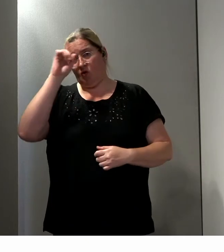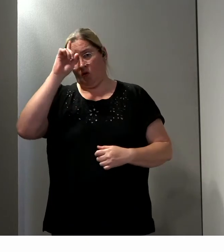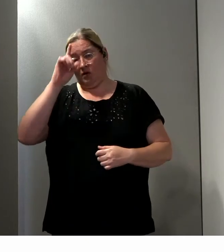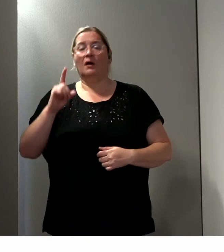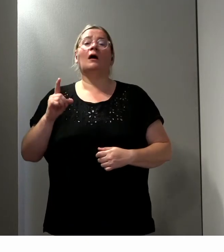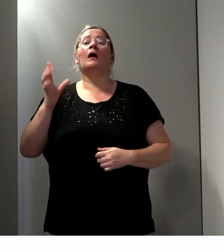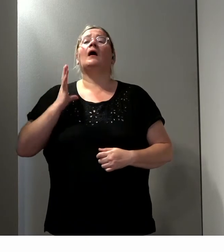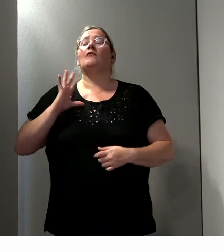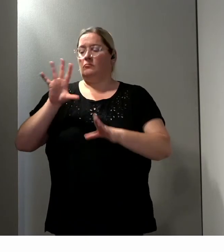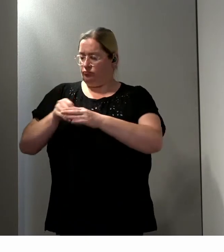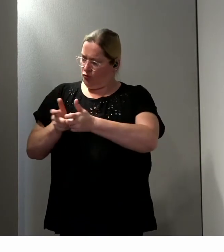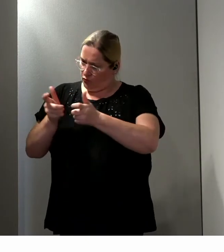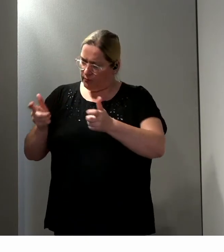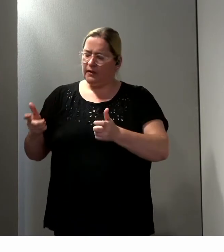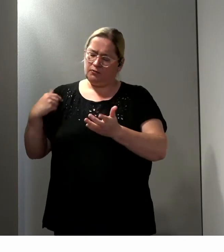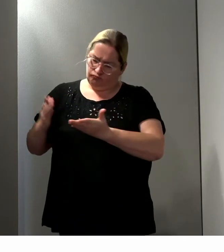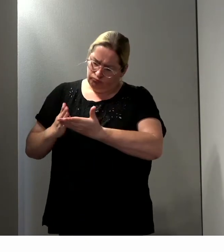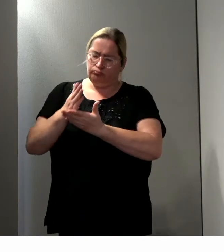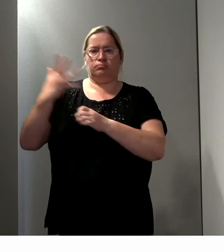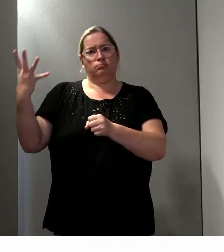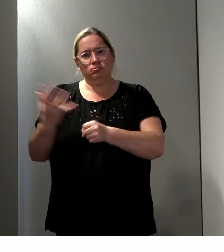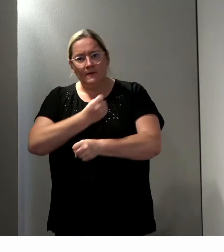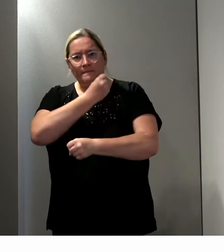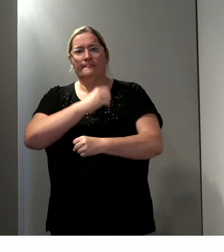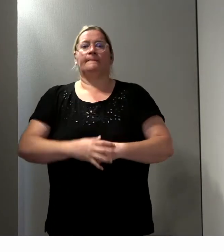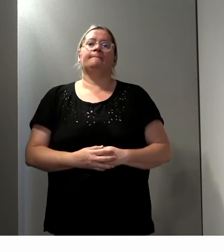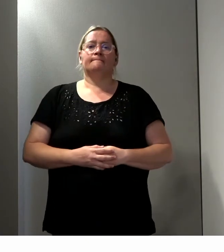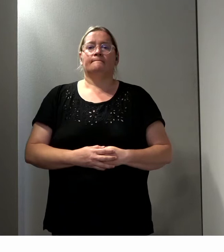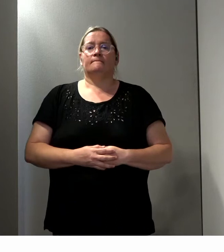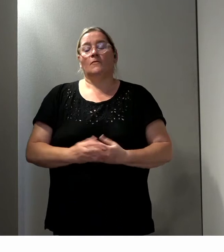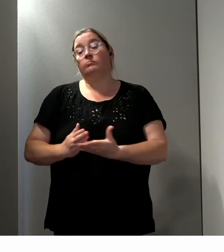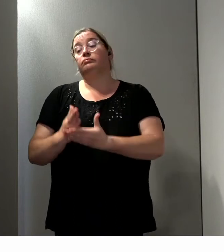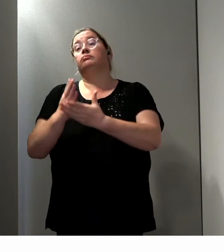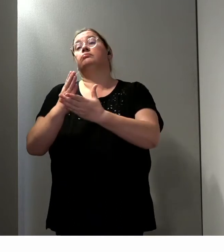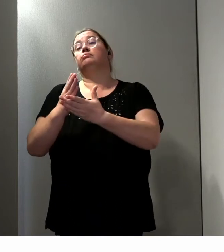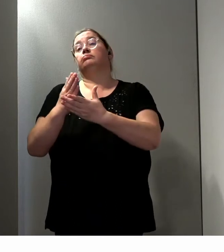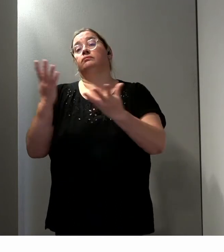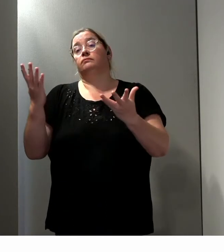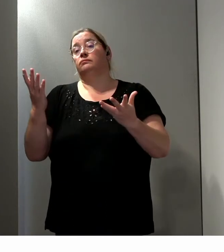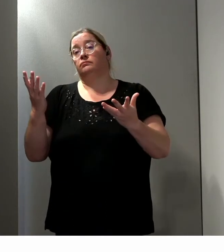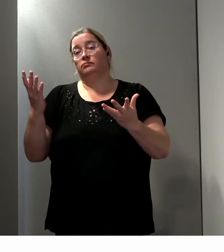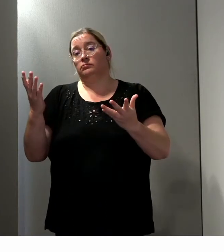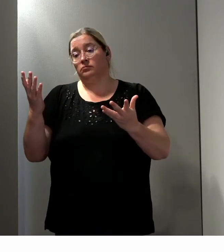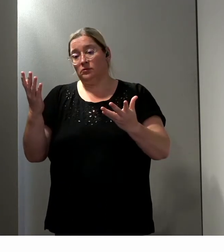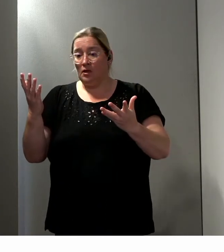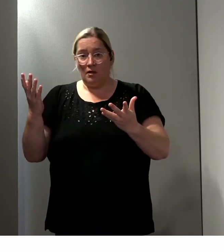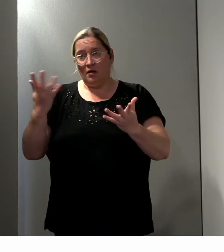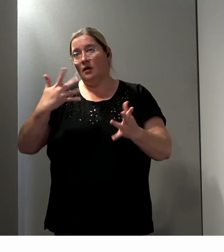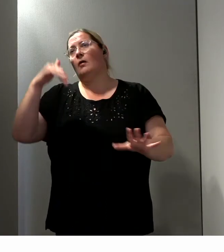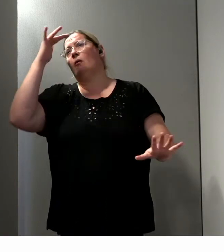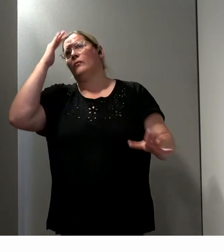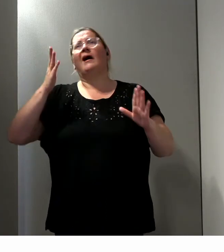préalable à travailler dans une entreprise, à faire une pseudo-carrière, sans parler de plan sur la